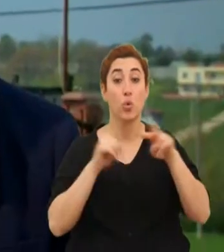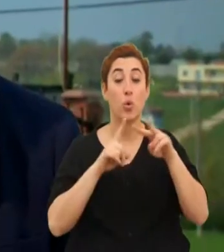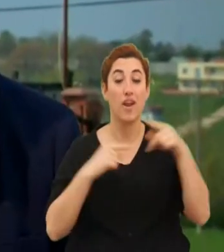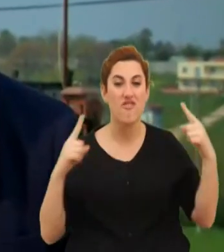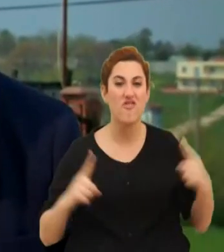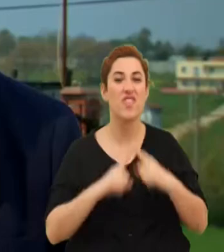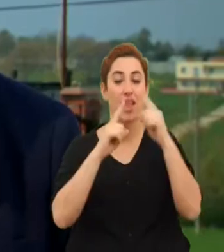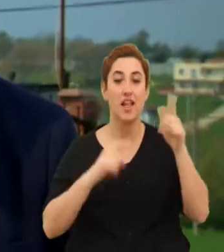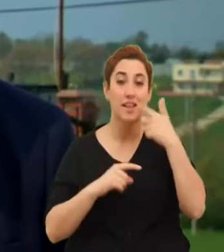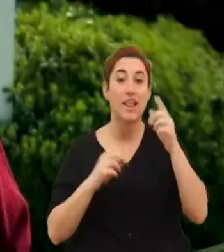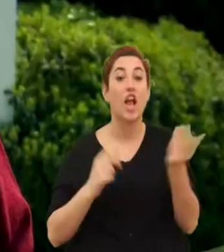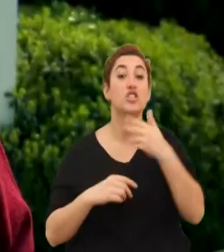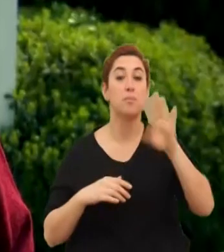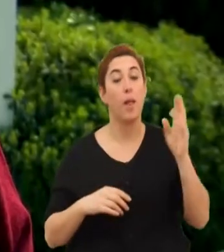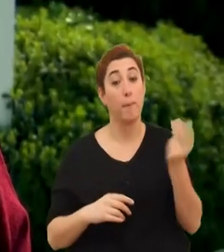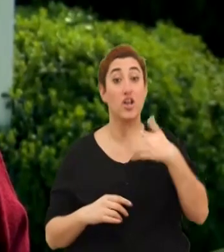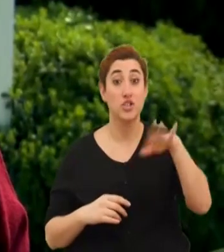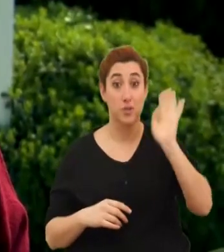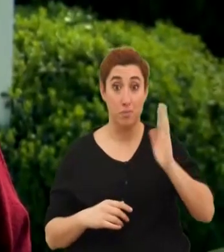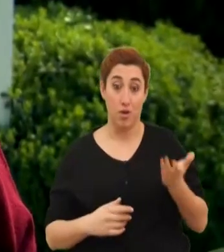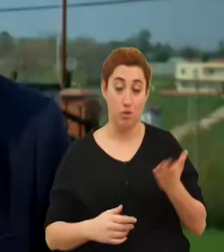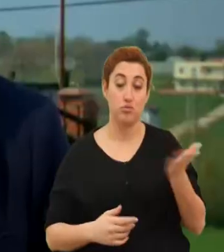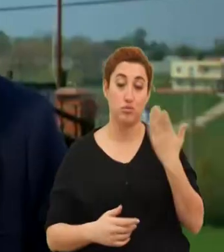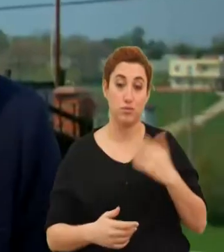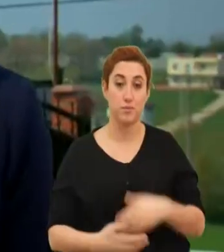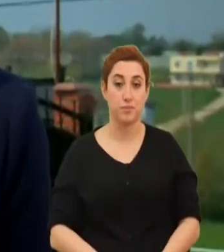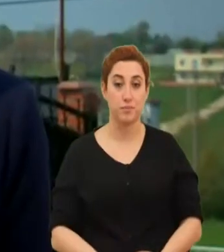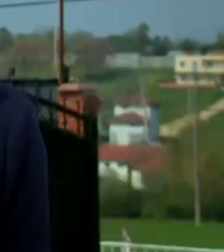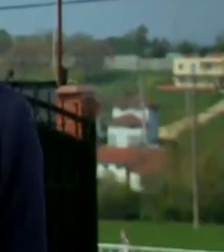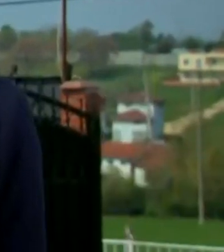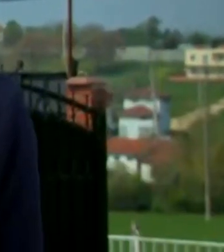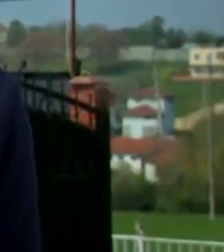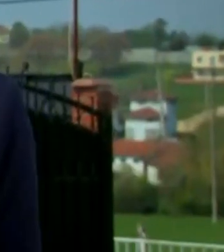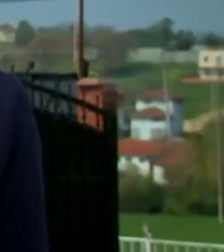Nurhan'ın final sahnesini kaçırmayalım. Kaçırır mıyım hiç?